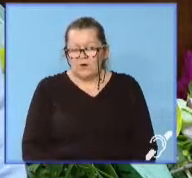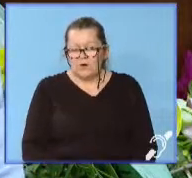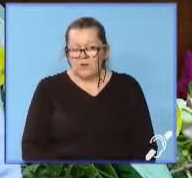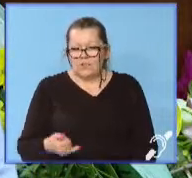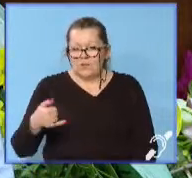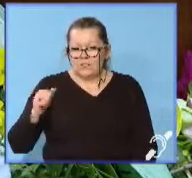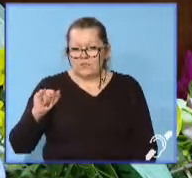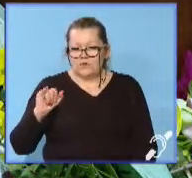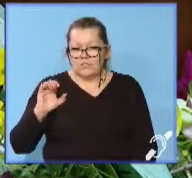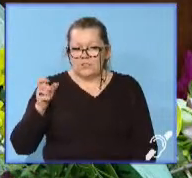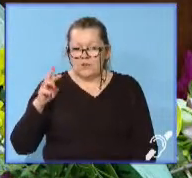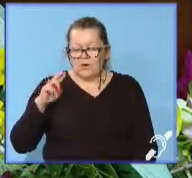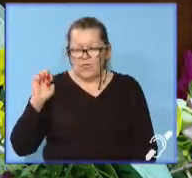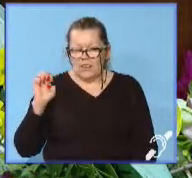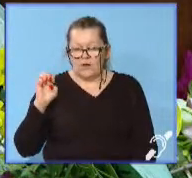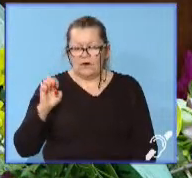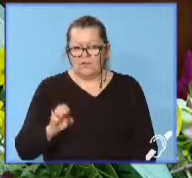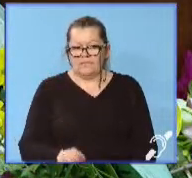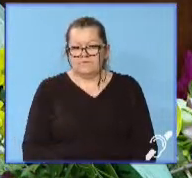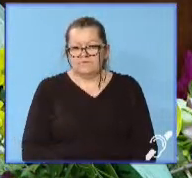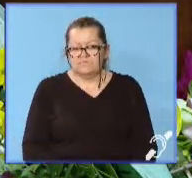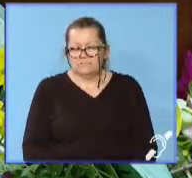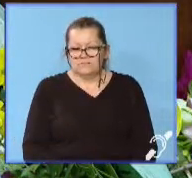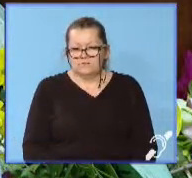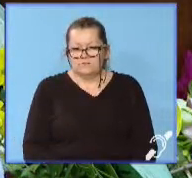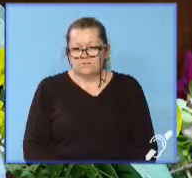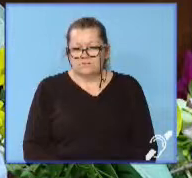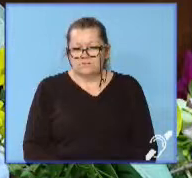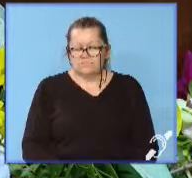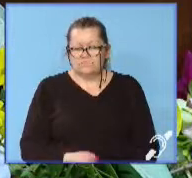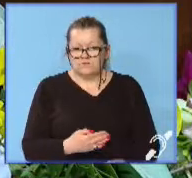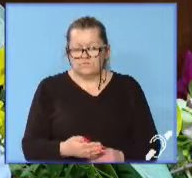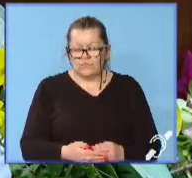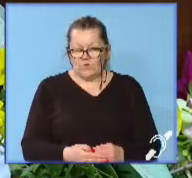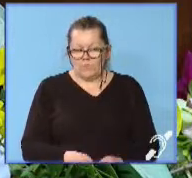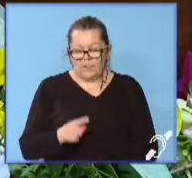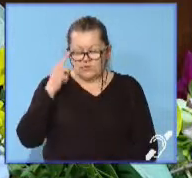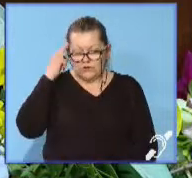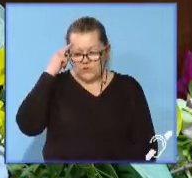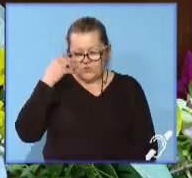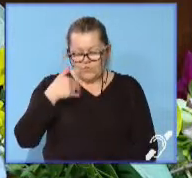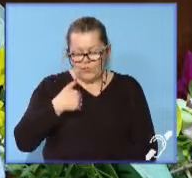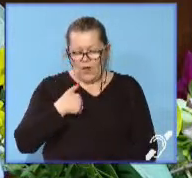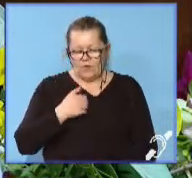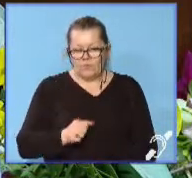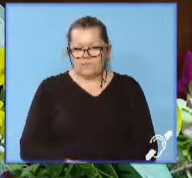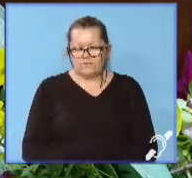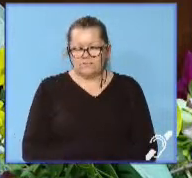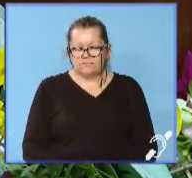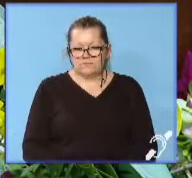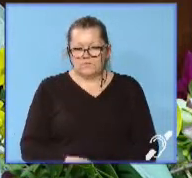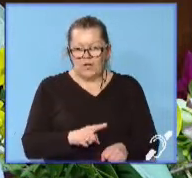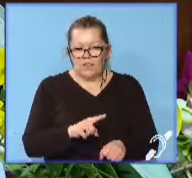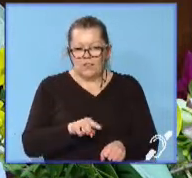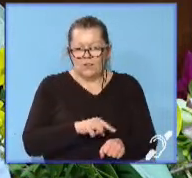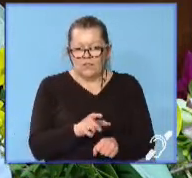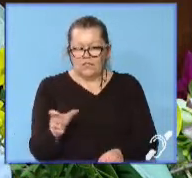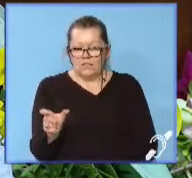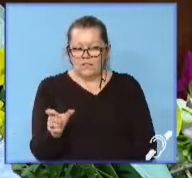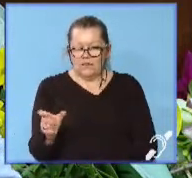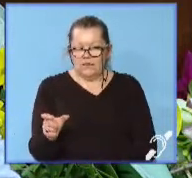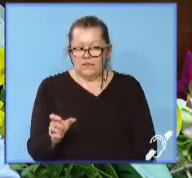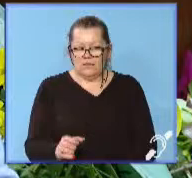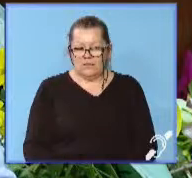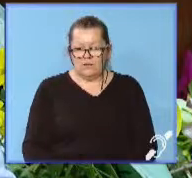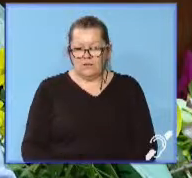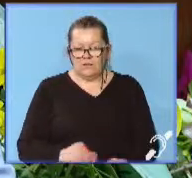care totuși după cunoștințele mele în perioada de